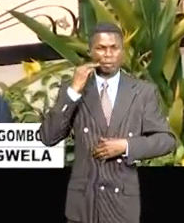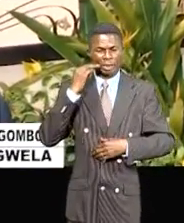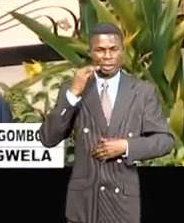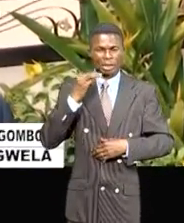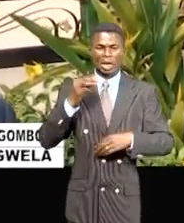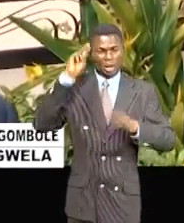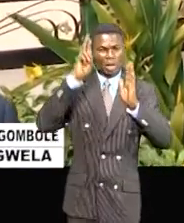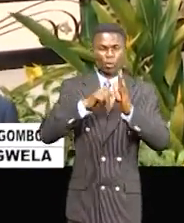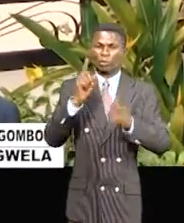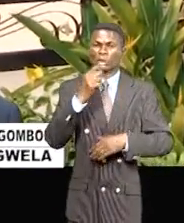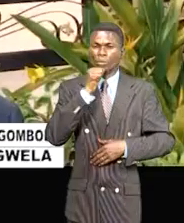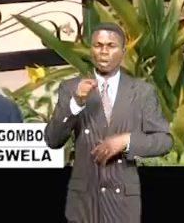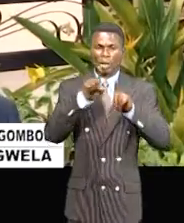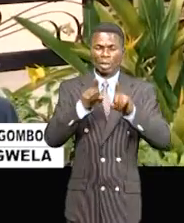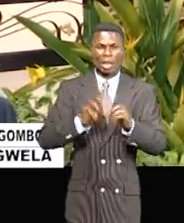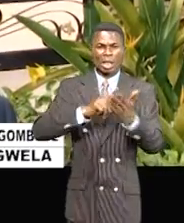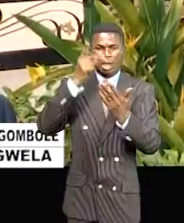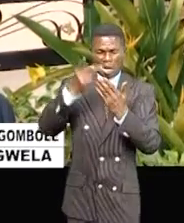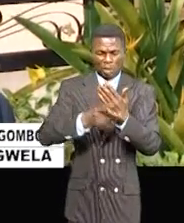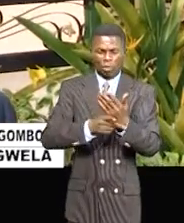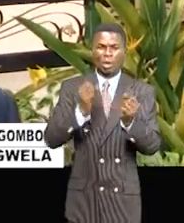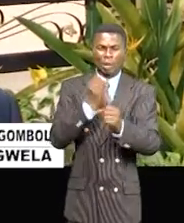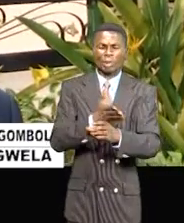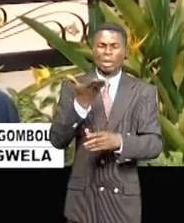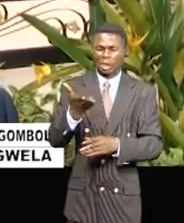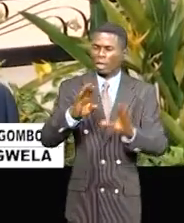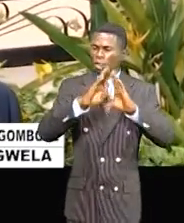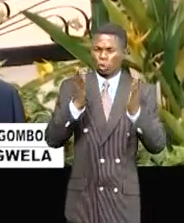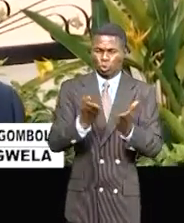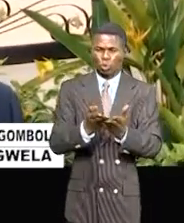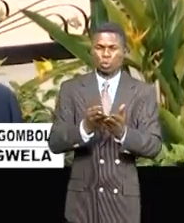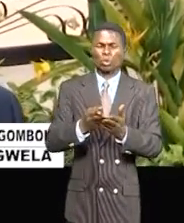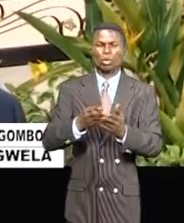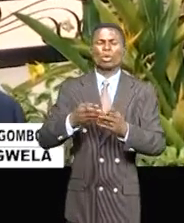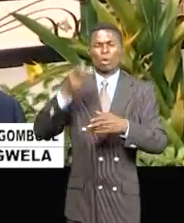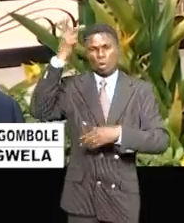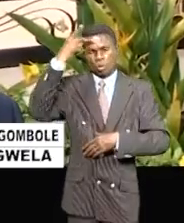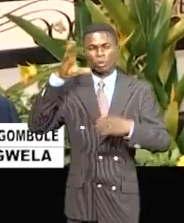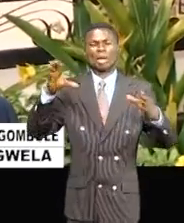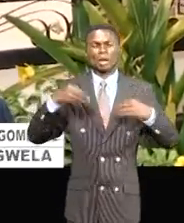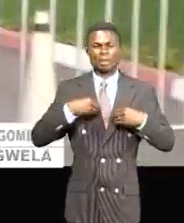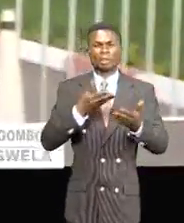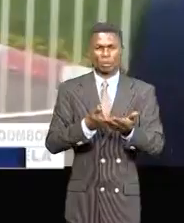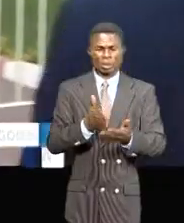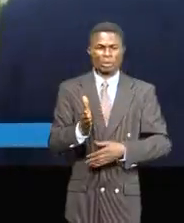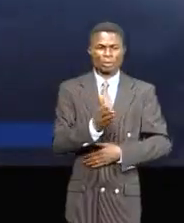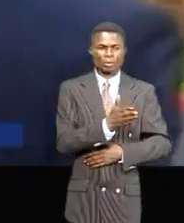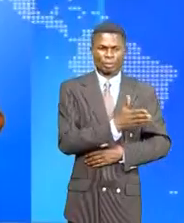avec le gouvernement, mais avec un programme de gouvernement enrichi par toutes ces forces vives de la Nation que nous avons reçues.